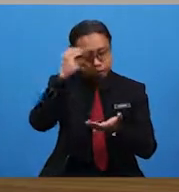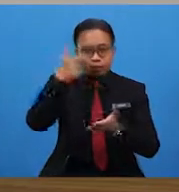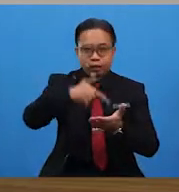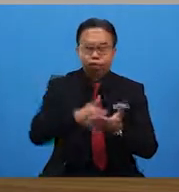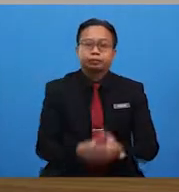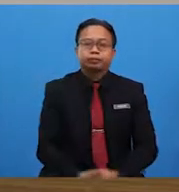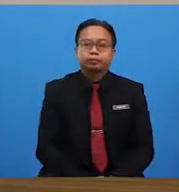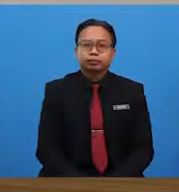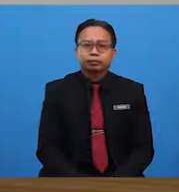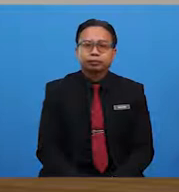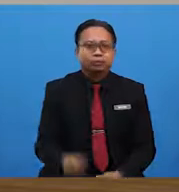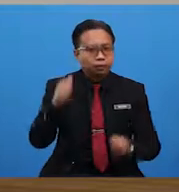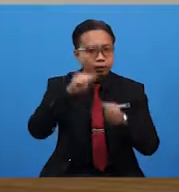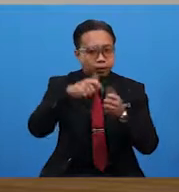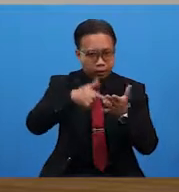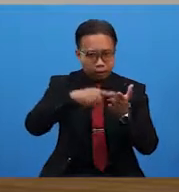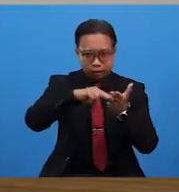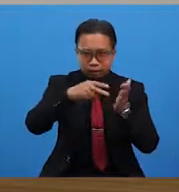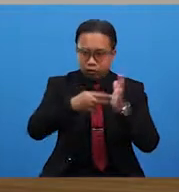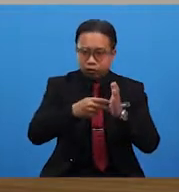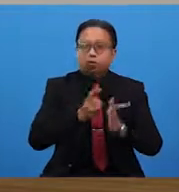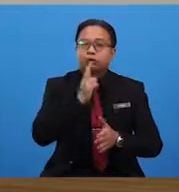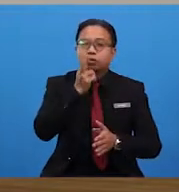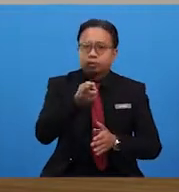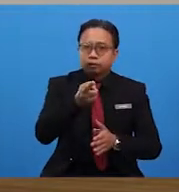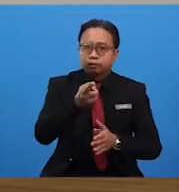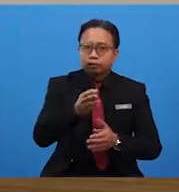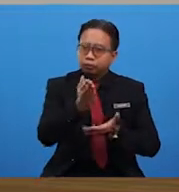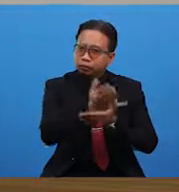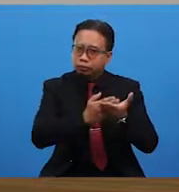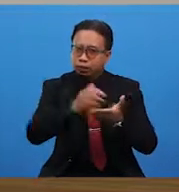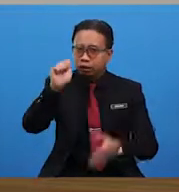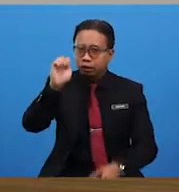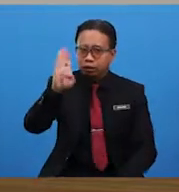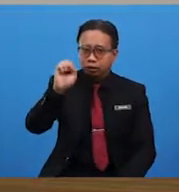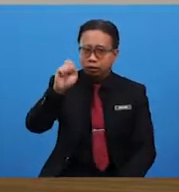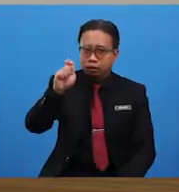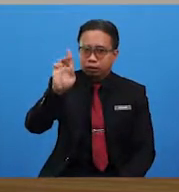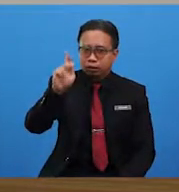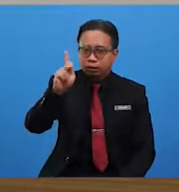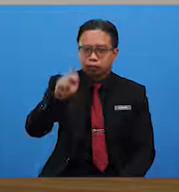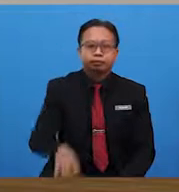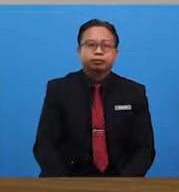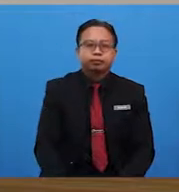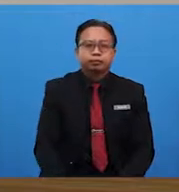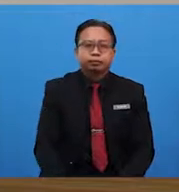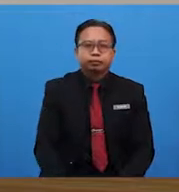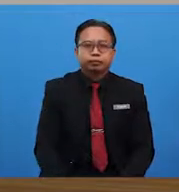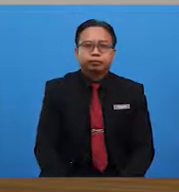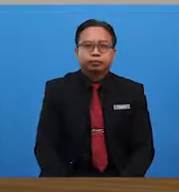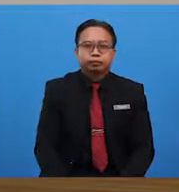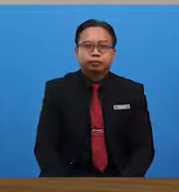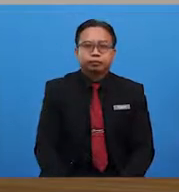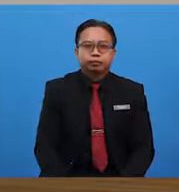seterusnya Masih ingatkah maksud rizalistic separa abstrak dan juga absah secara ringkasnya